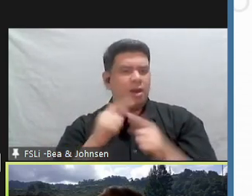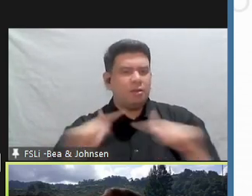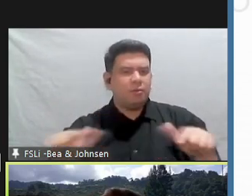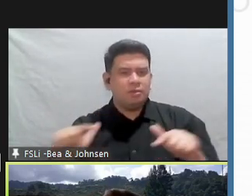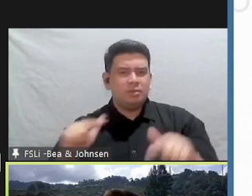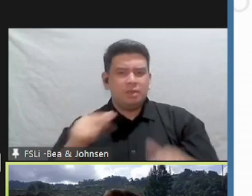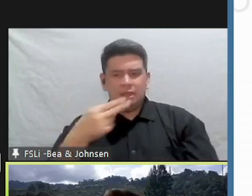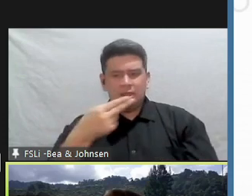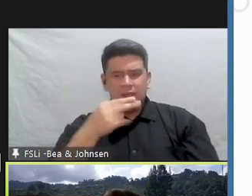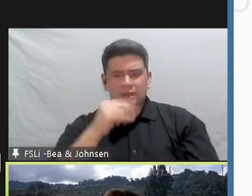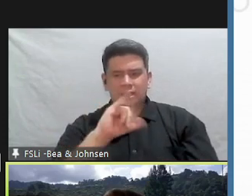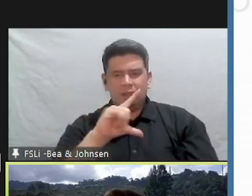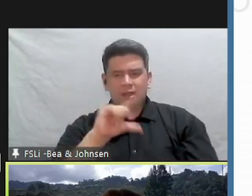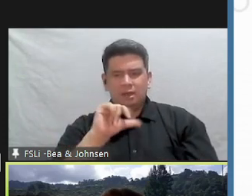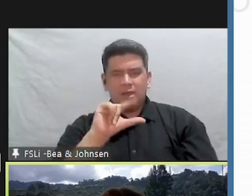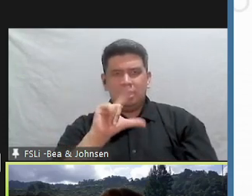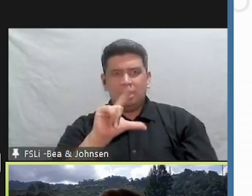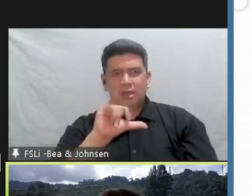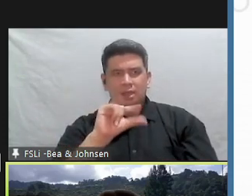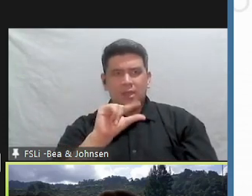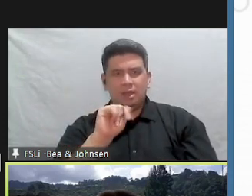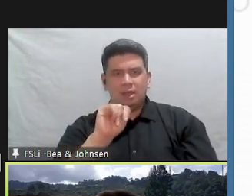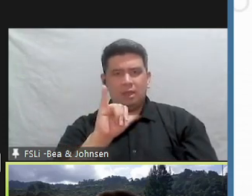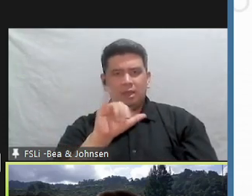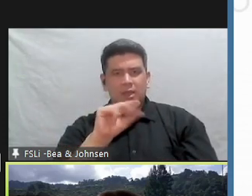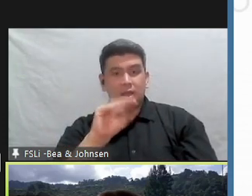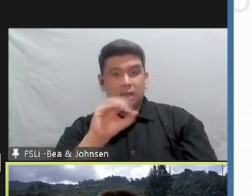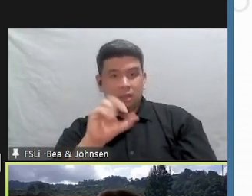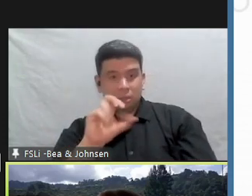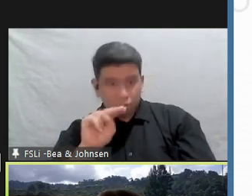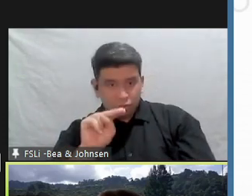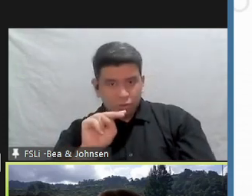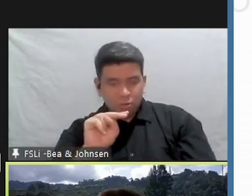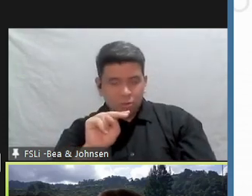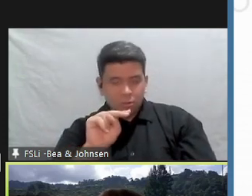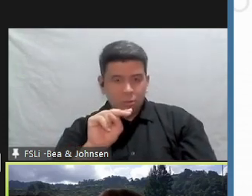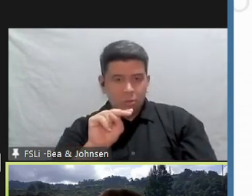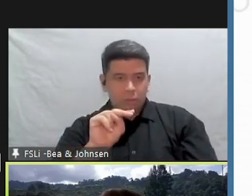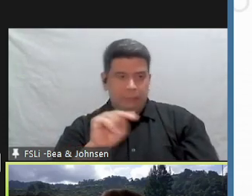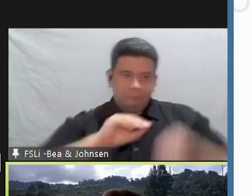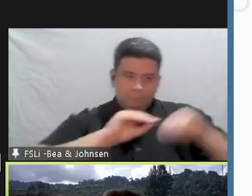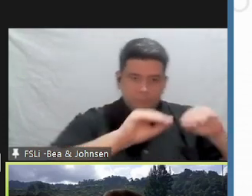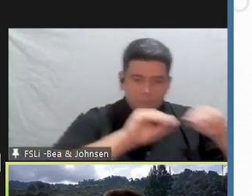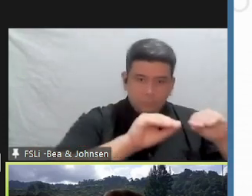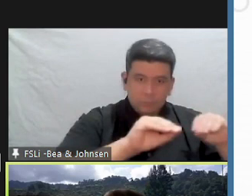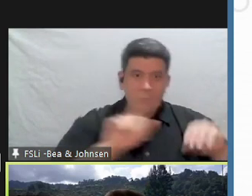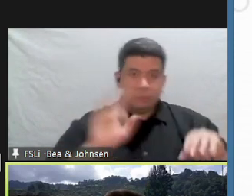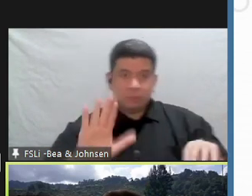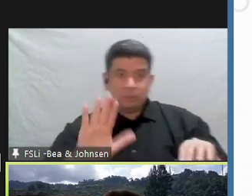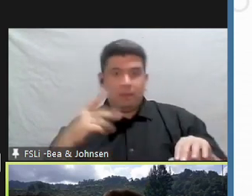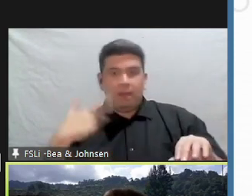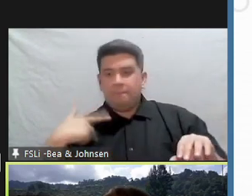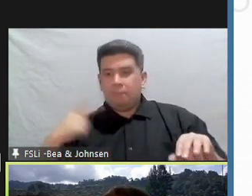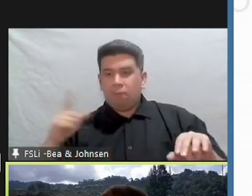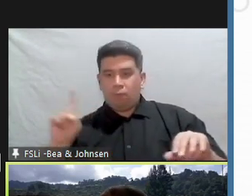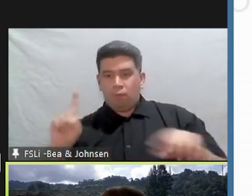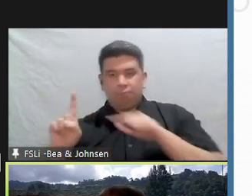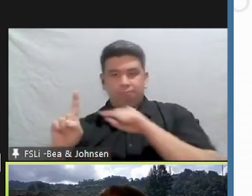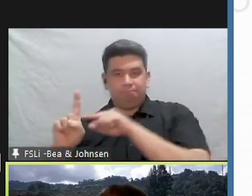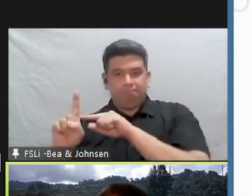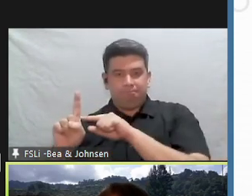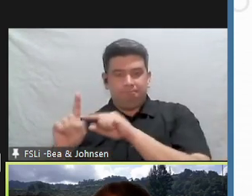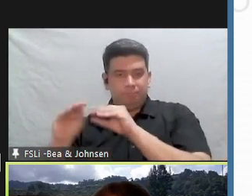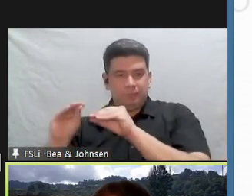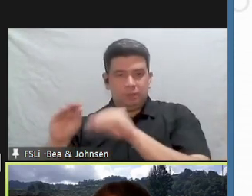noon. At nalampasan, ano? Nalampasan ng mga batang nag-aaral sa Hiligay noon, yung mga batang nag-aaral sa English sa lahat